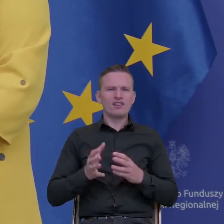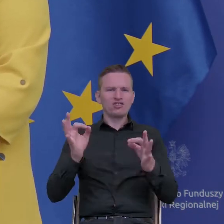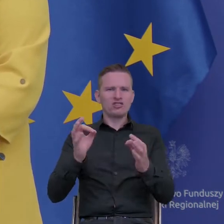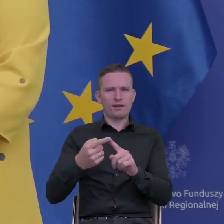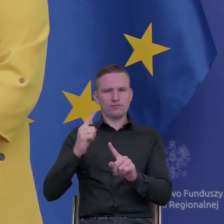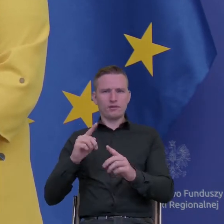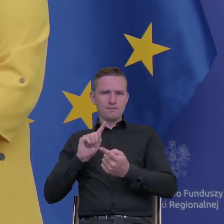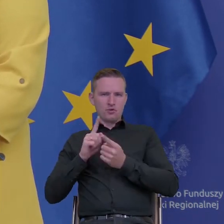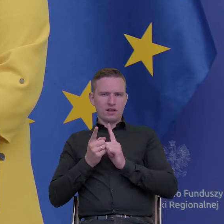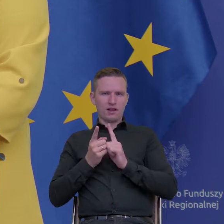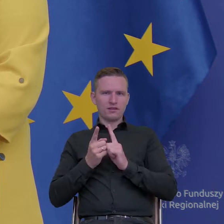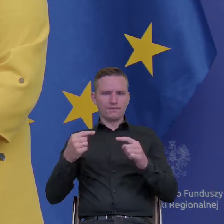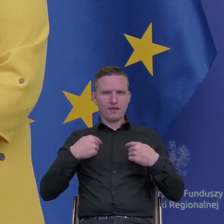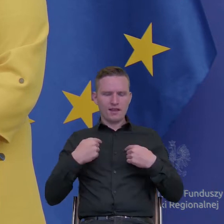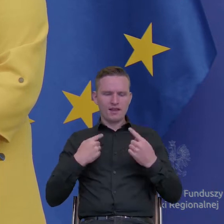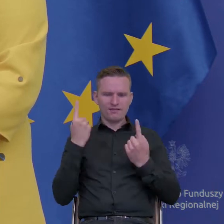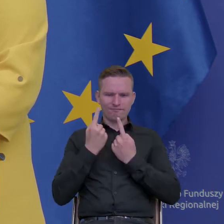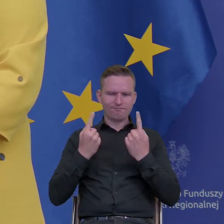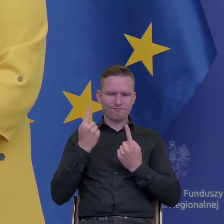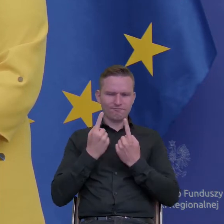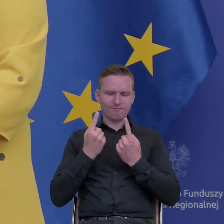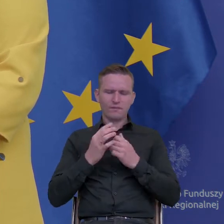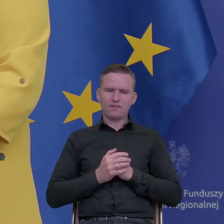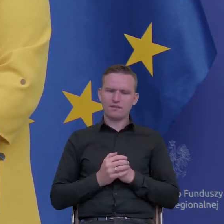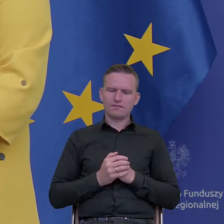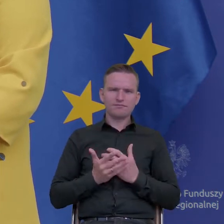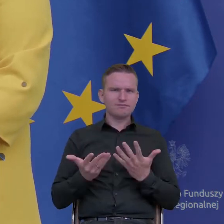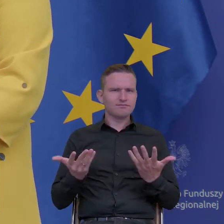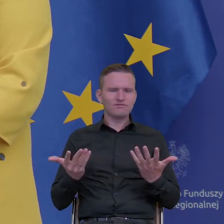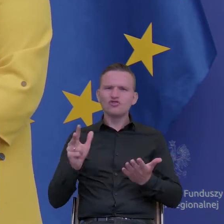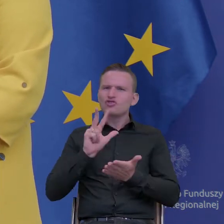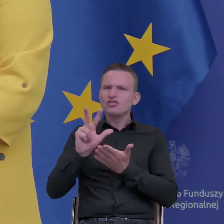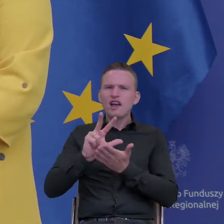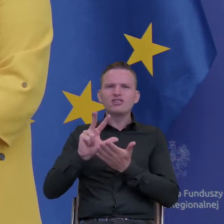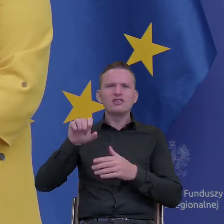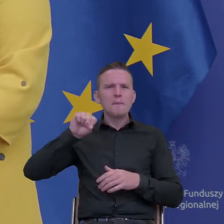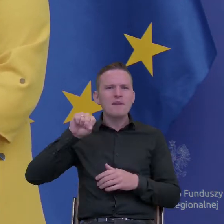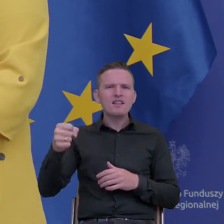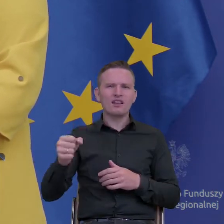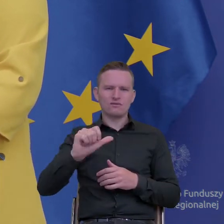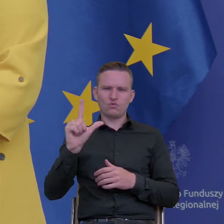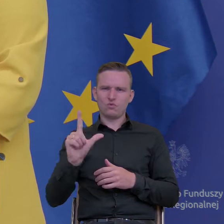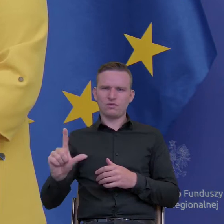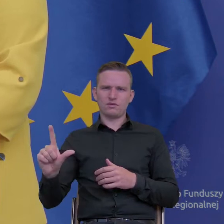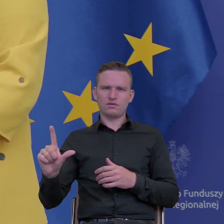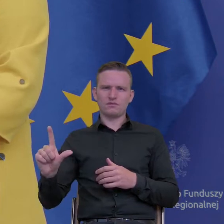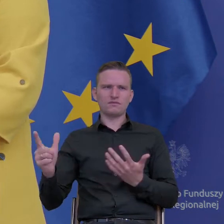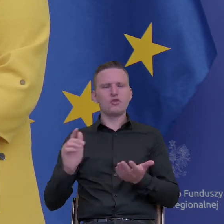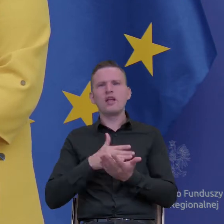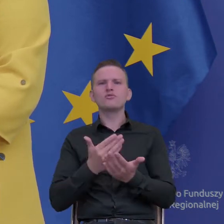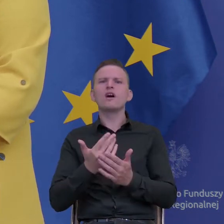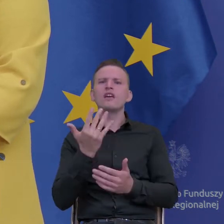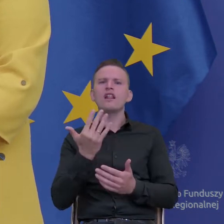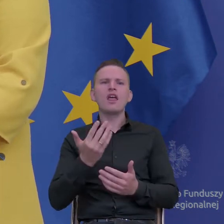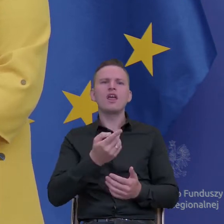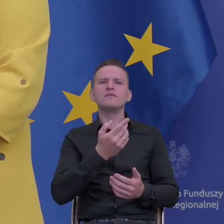są to naprawdę ogromne pieniądze, bo dzisiaj nawet jak rozmawialiśmy, to przeliczmy na laptopy.